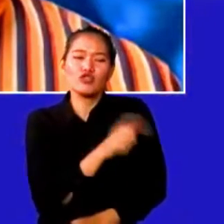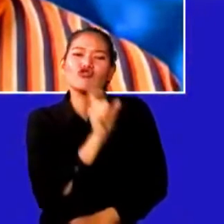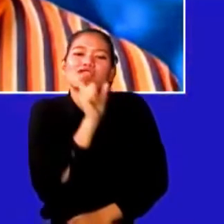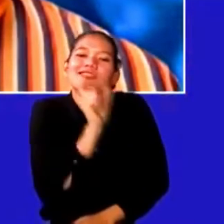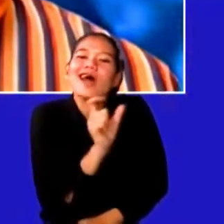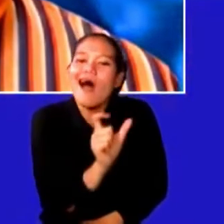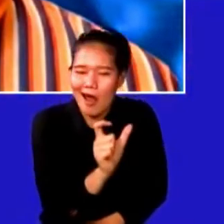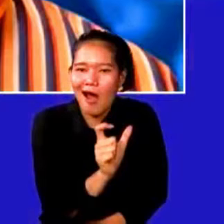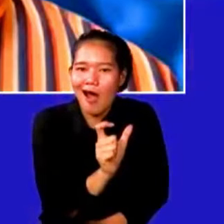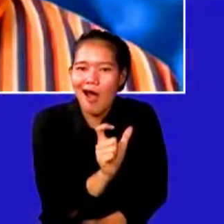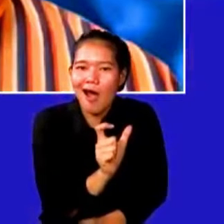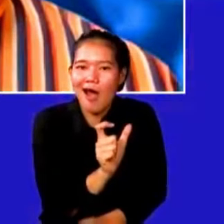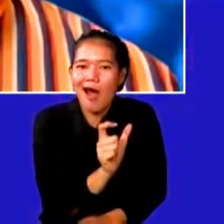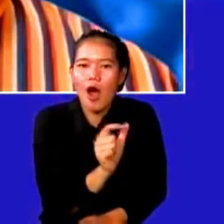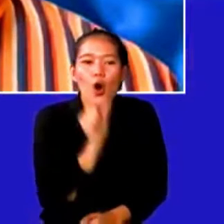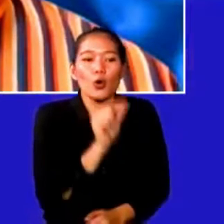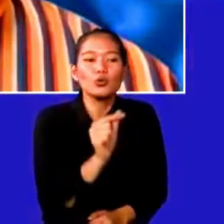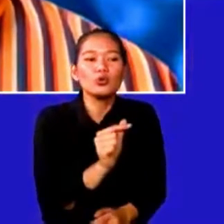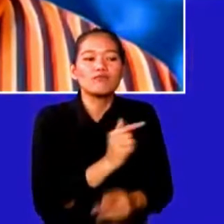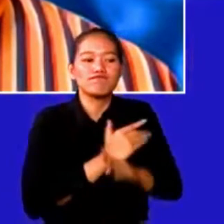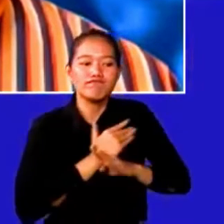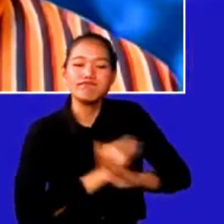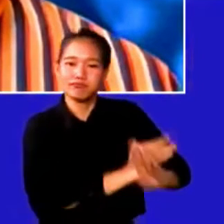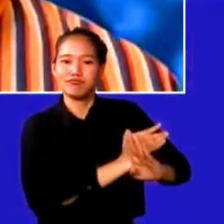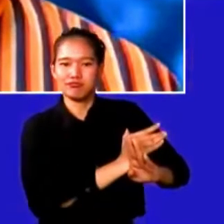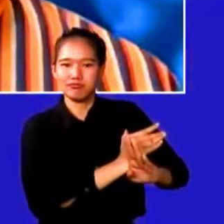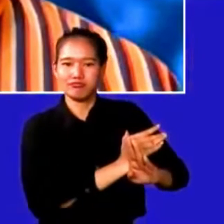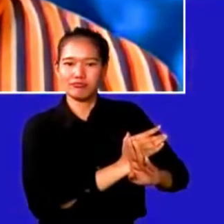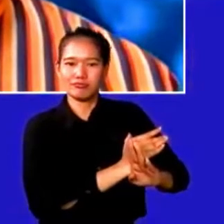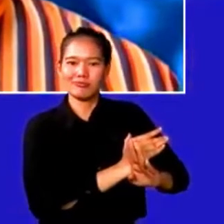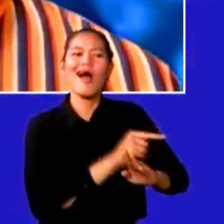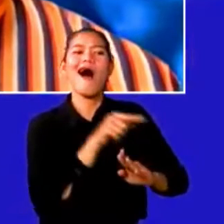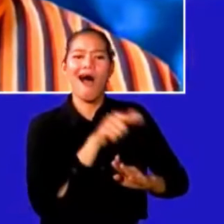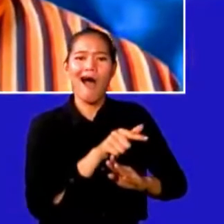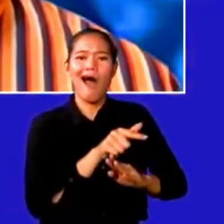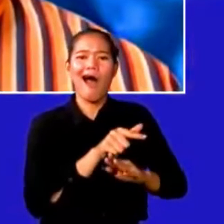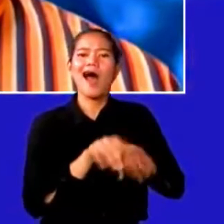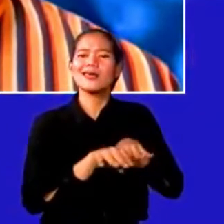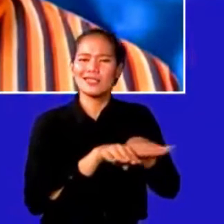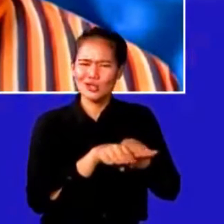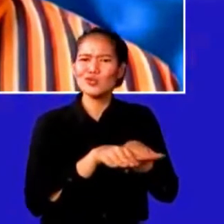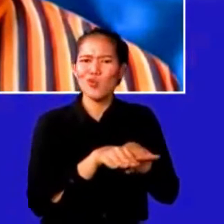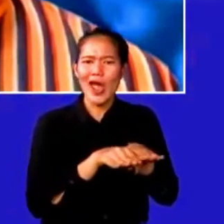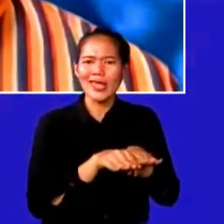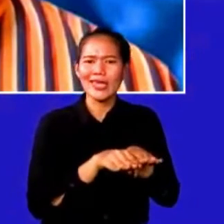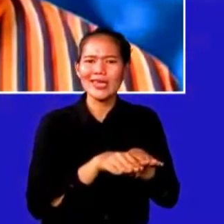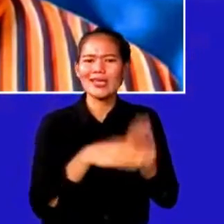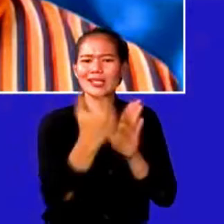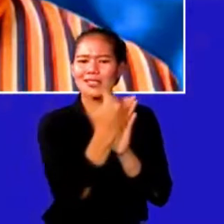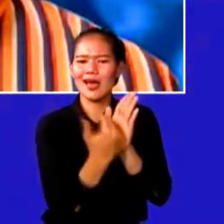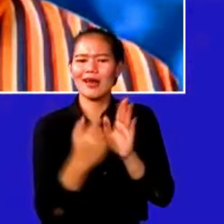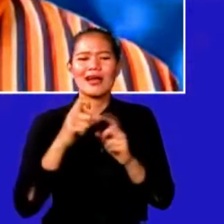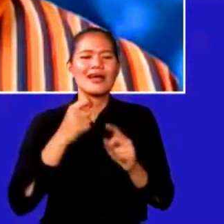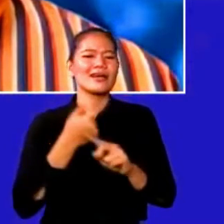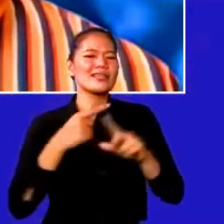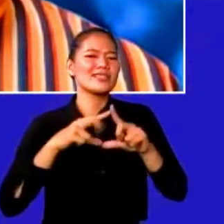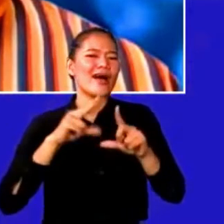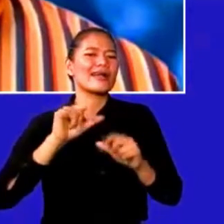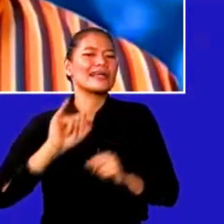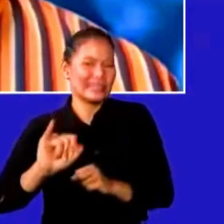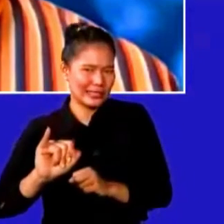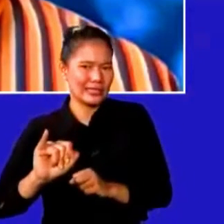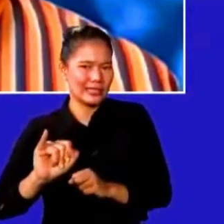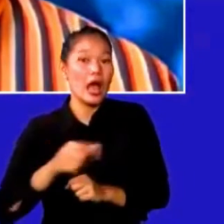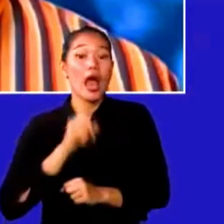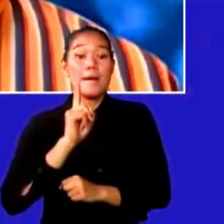satu mekanik pengobatan preventif itu tidak bertentangan dengan ketentuan Syariah bahkan itu